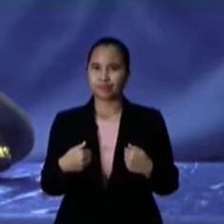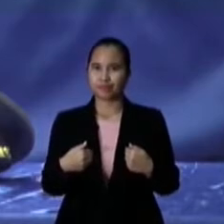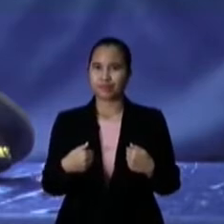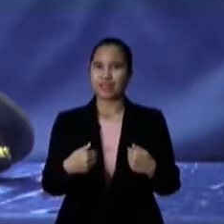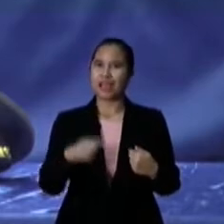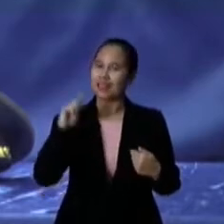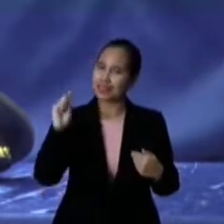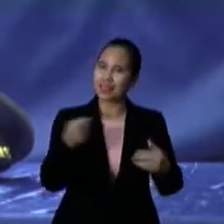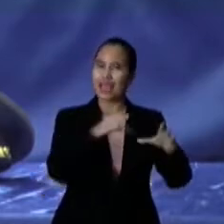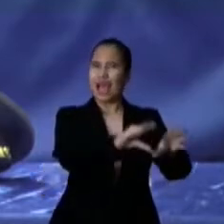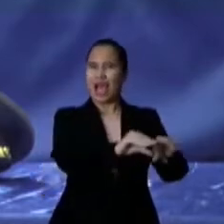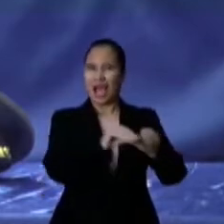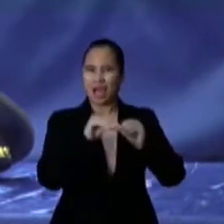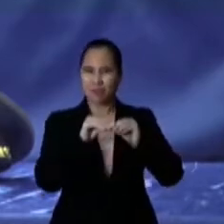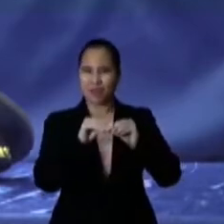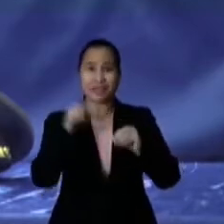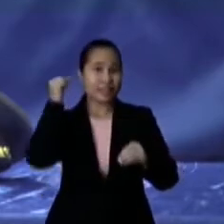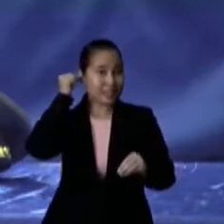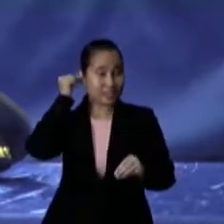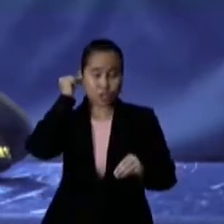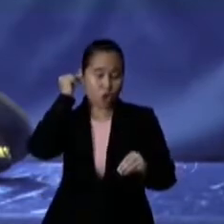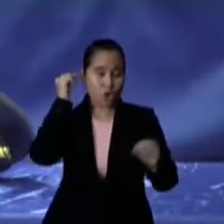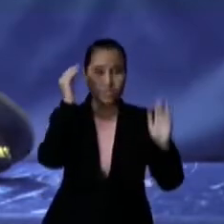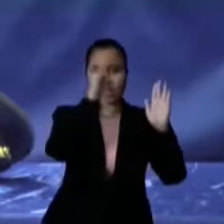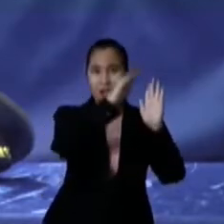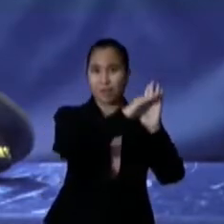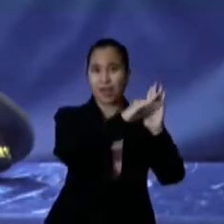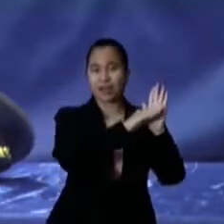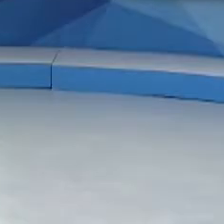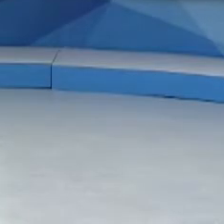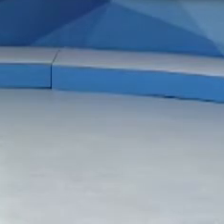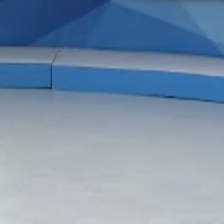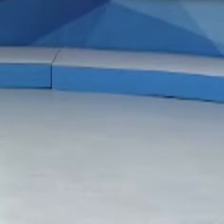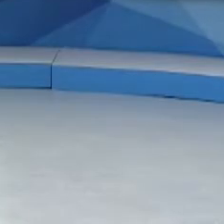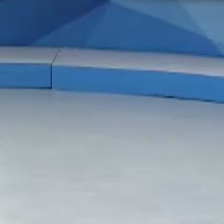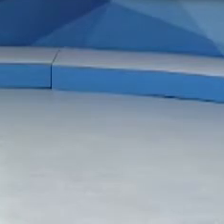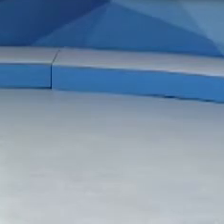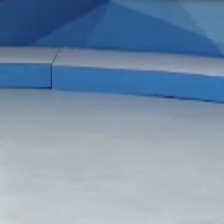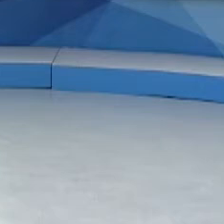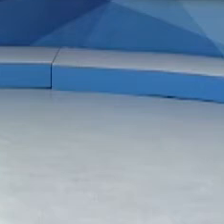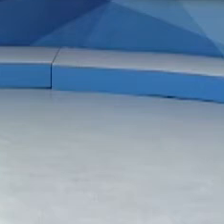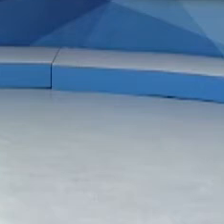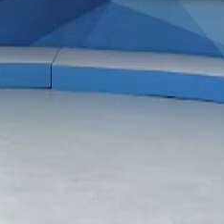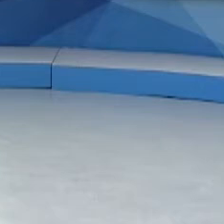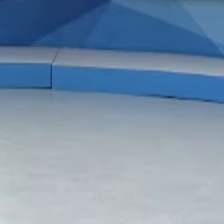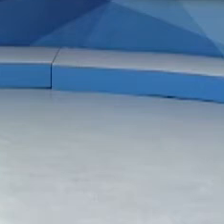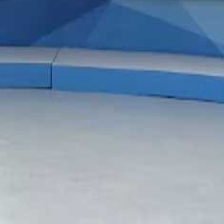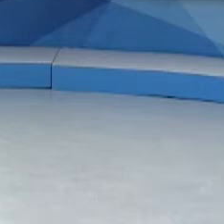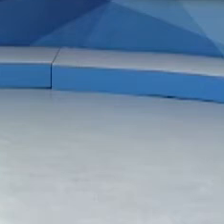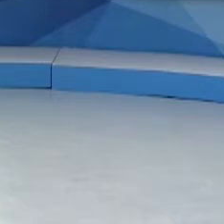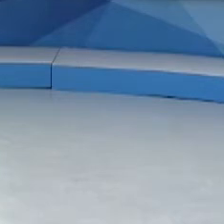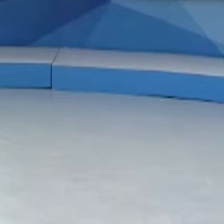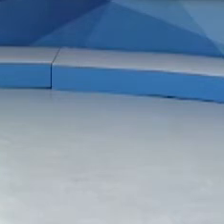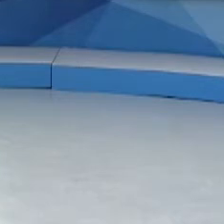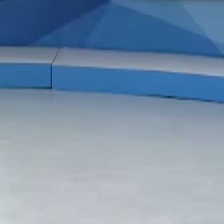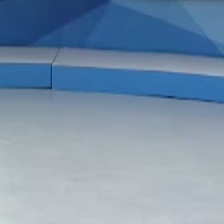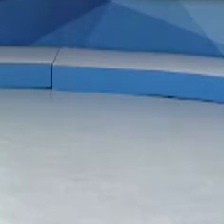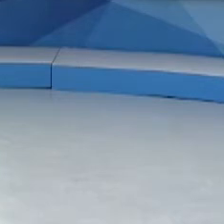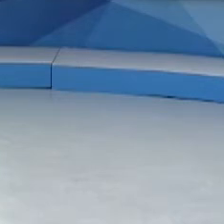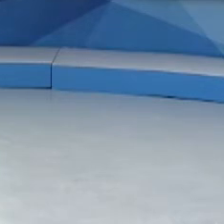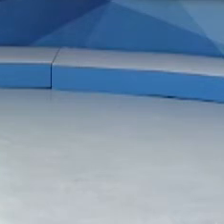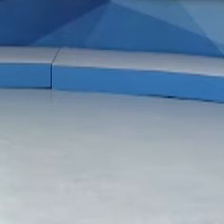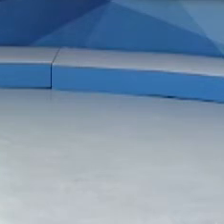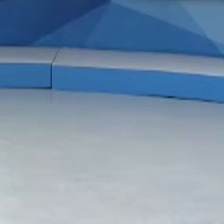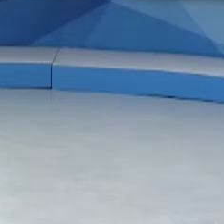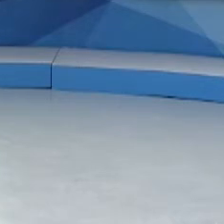die tegen de maatregelen in handelen. De waarnemend korpschef vermeldt daarbij dat de politie ook met